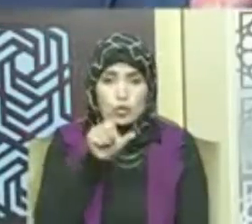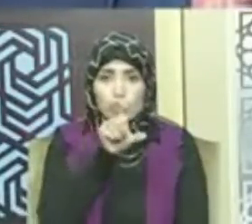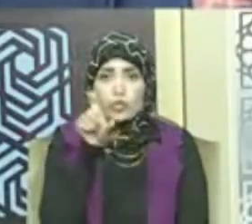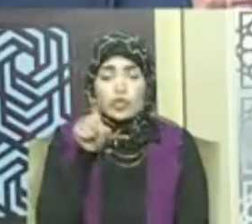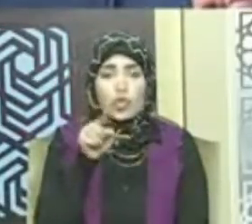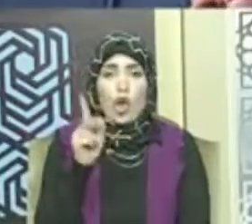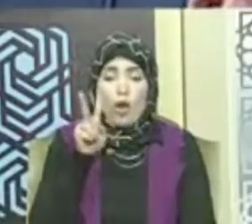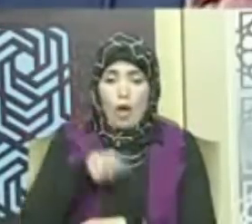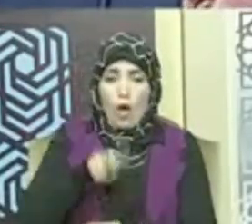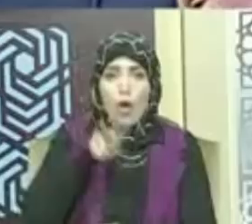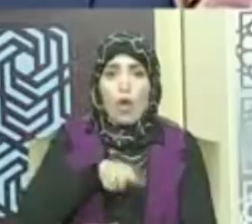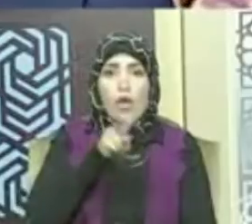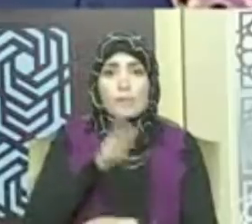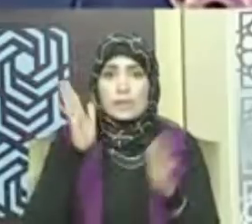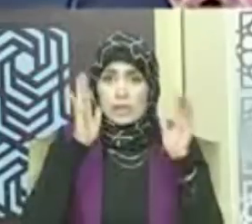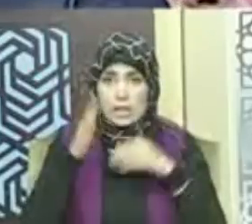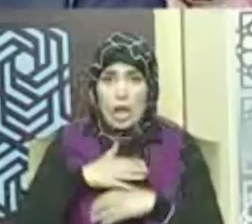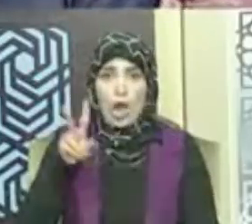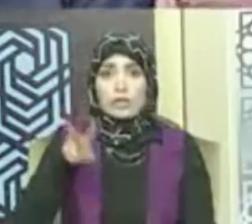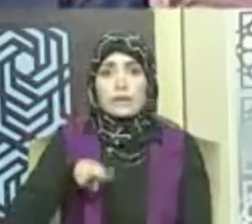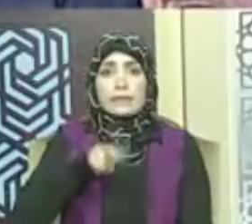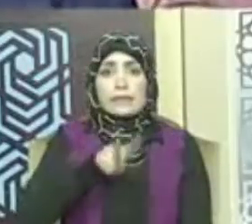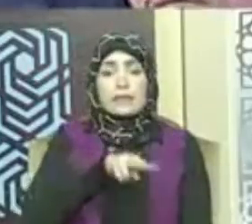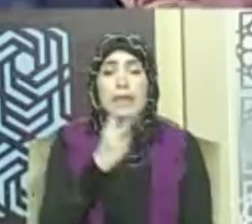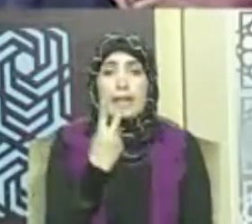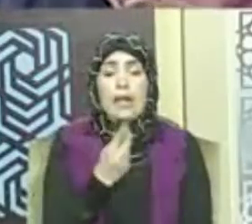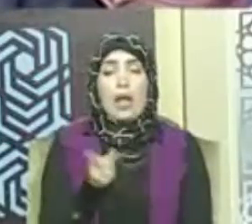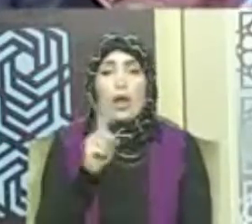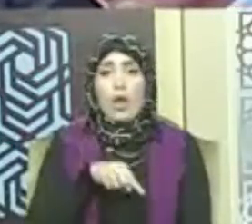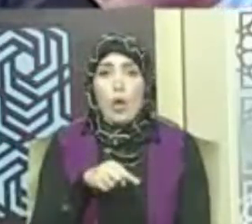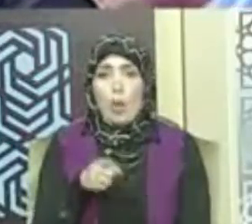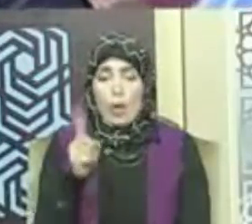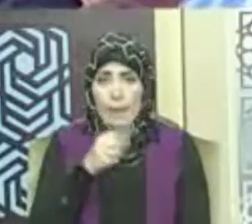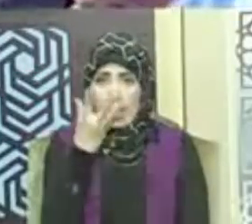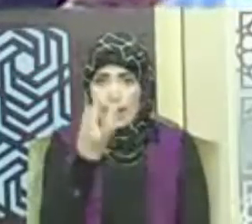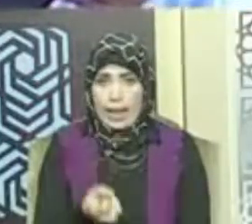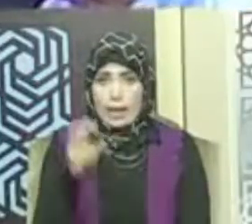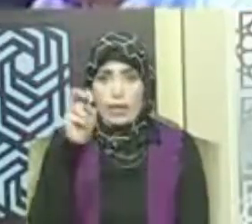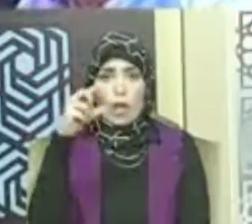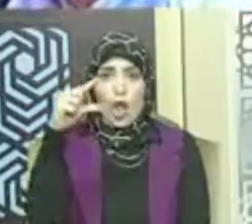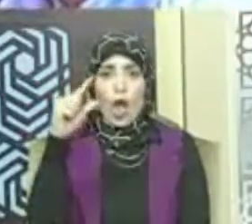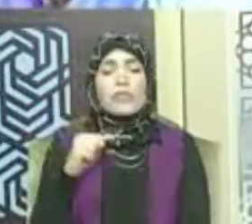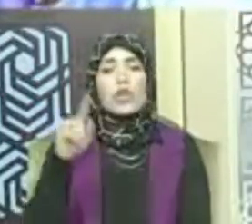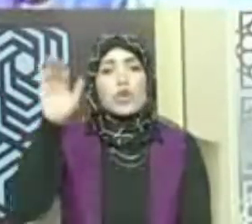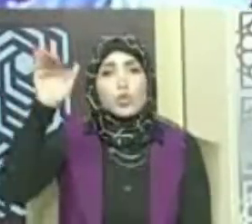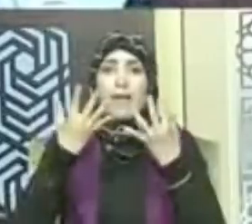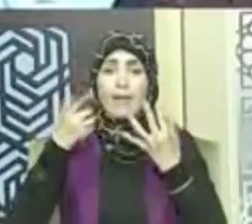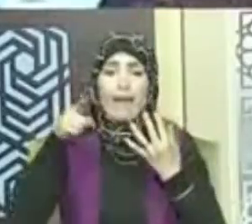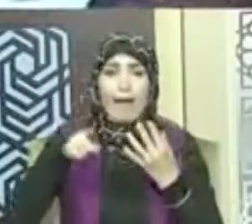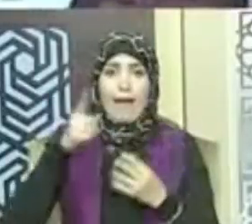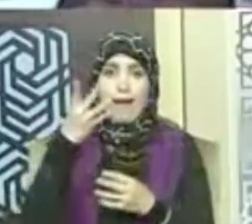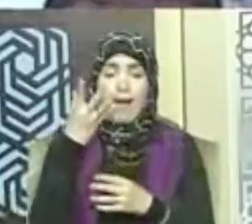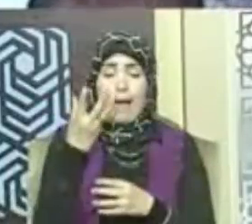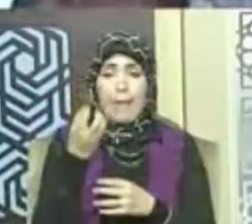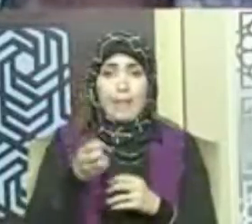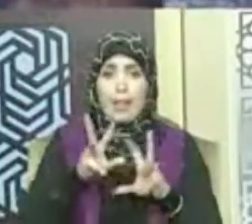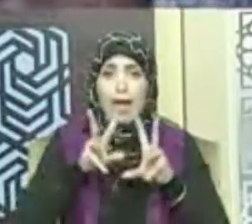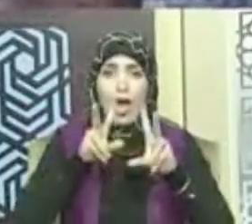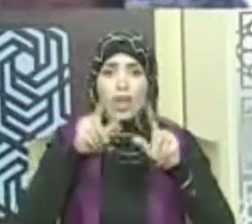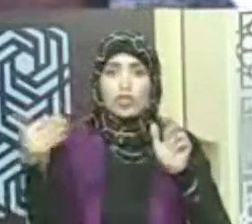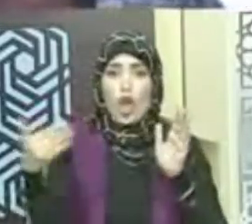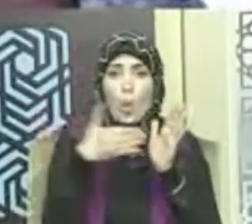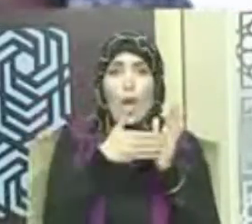القيام، وقام ليلة القدر إيمانا واحتسابا، حرها في